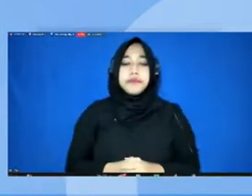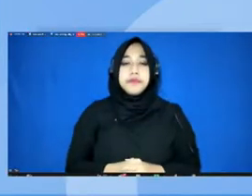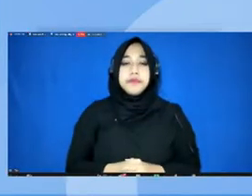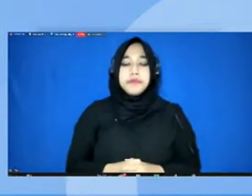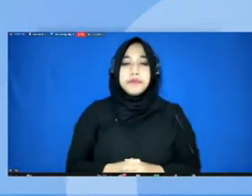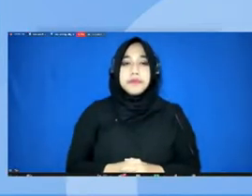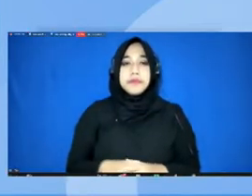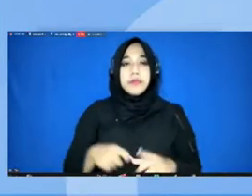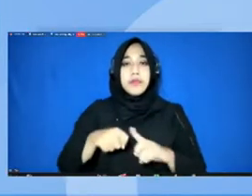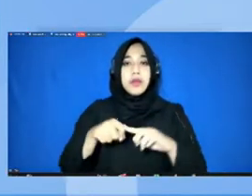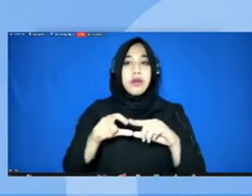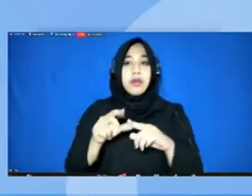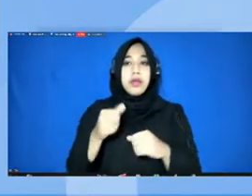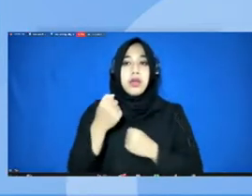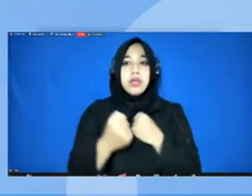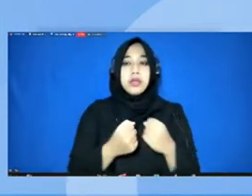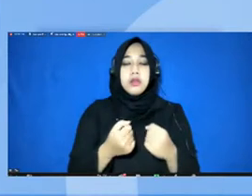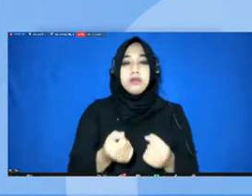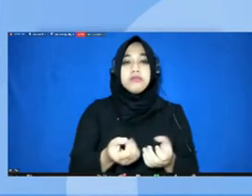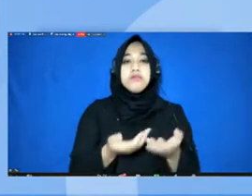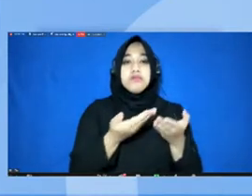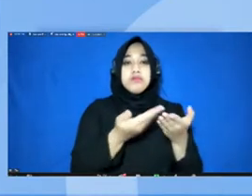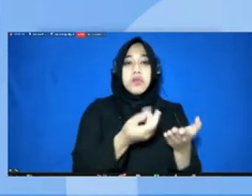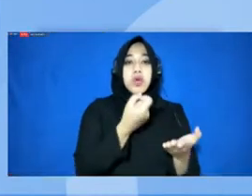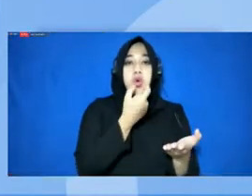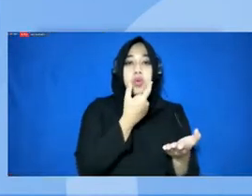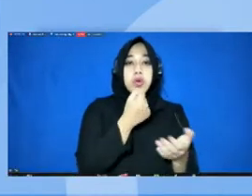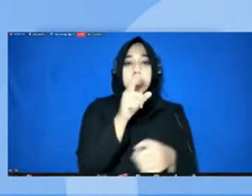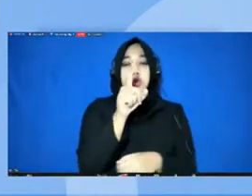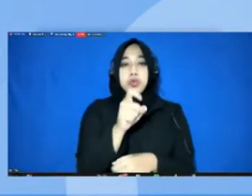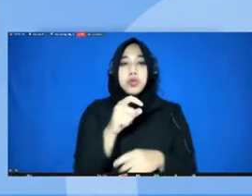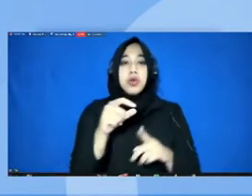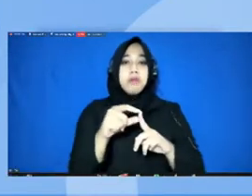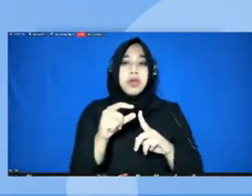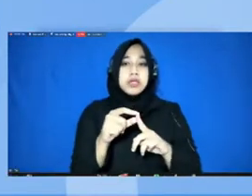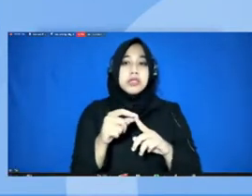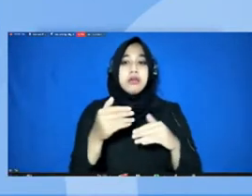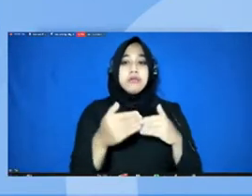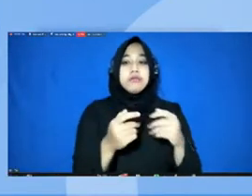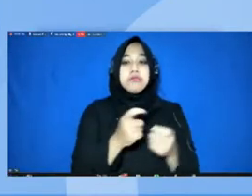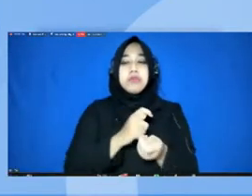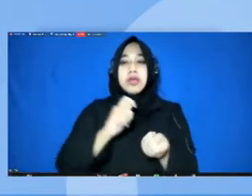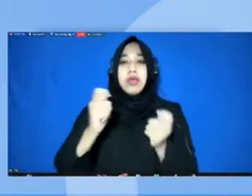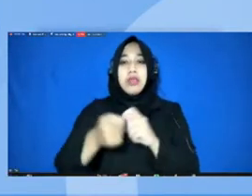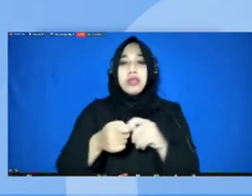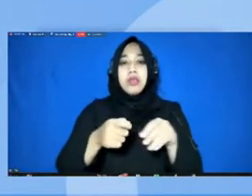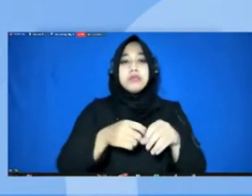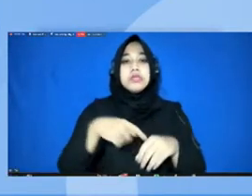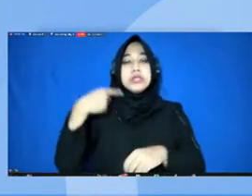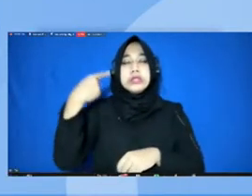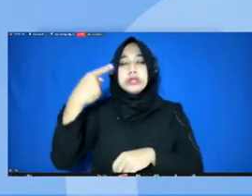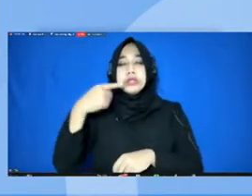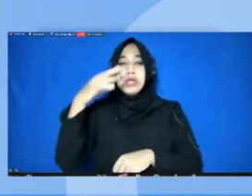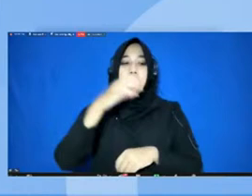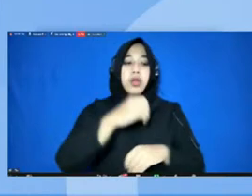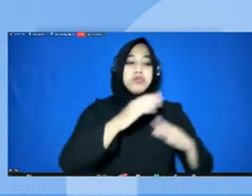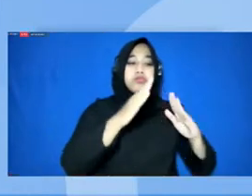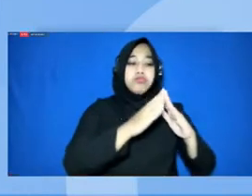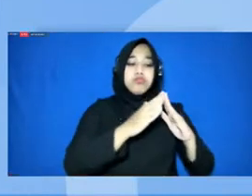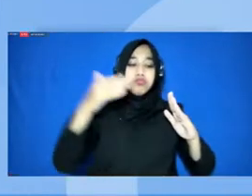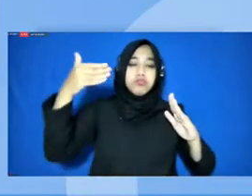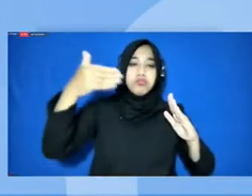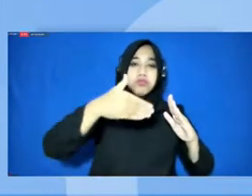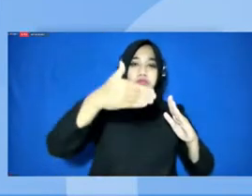Kader aktif mengantarkan obat-obat yang dibutuhkan pasien secara bergilir dari hari ke hari ke rumah-rumah warga